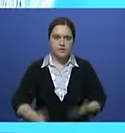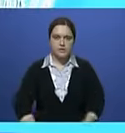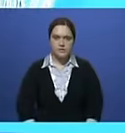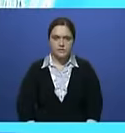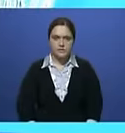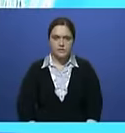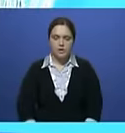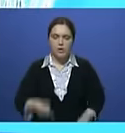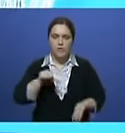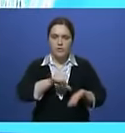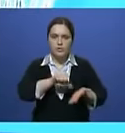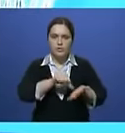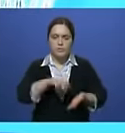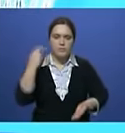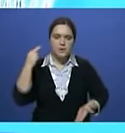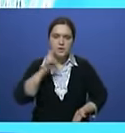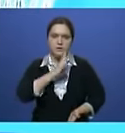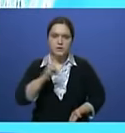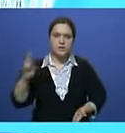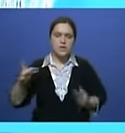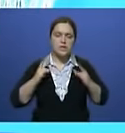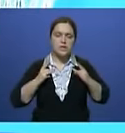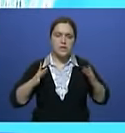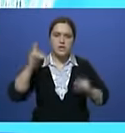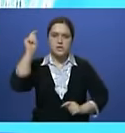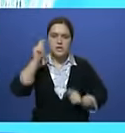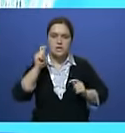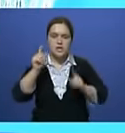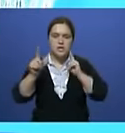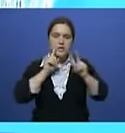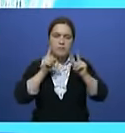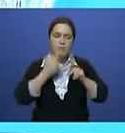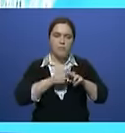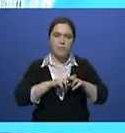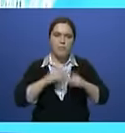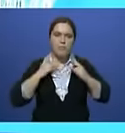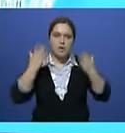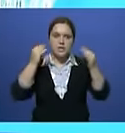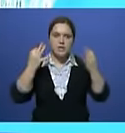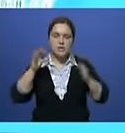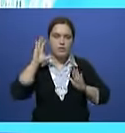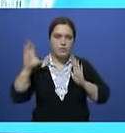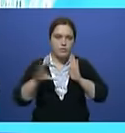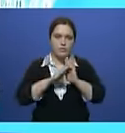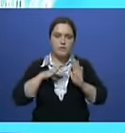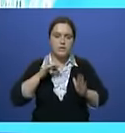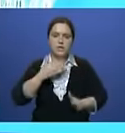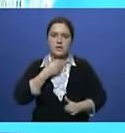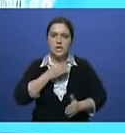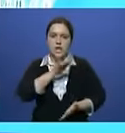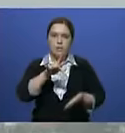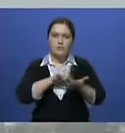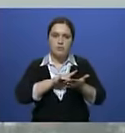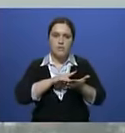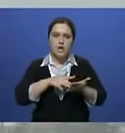абсолютно выступление главы государства Нурсултана Назарбаева на торжественном собрани по случаю Дня Независимости внимательно выслушали и в Семее поддержали все